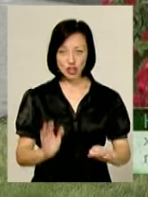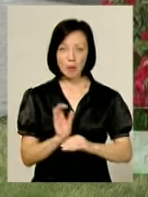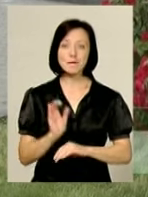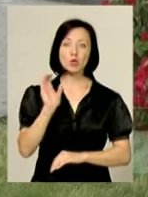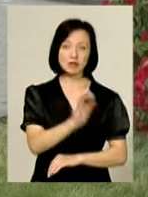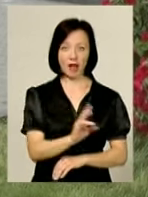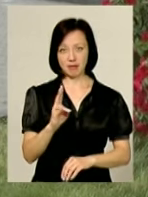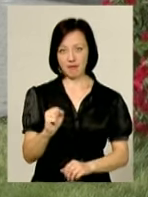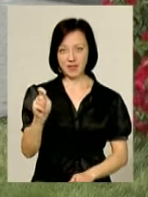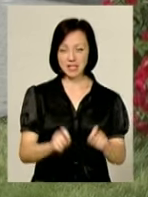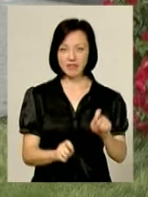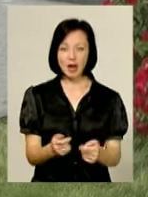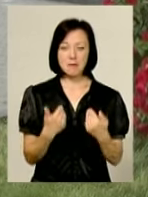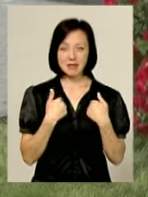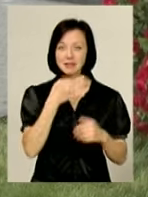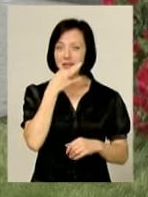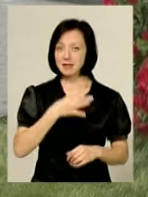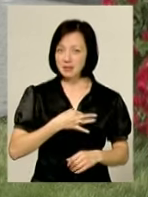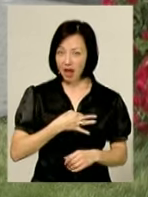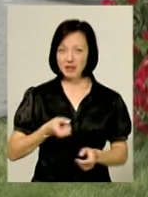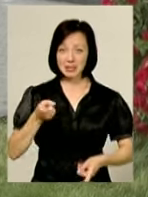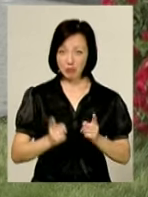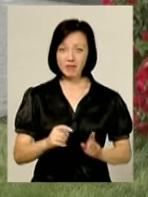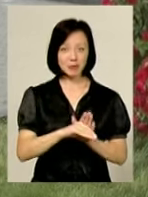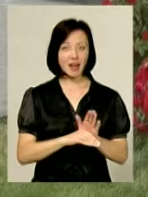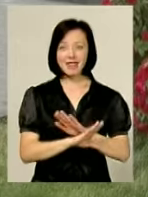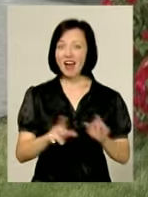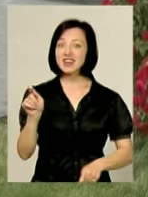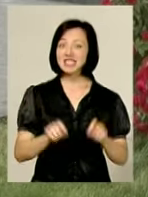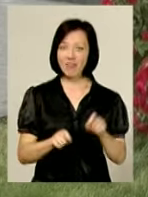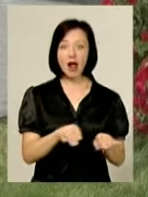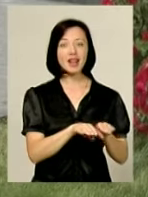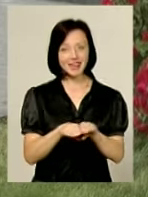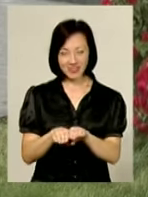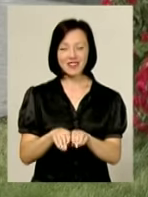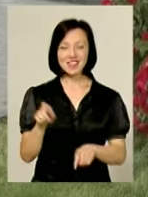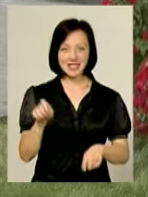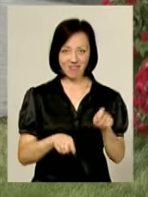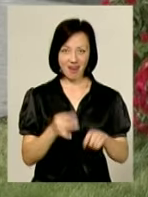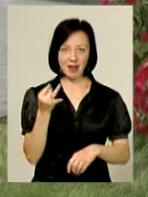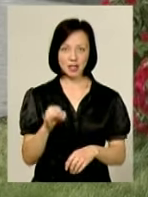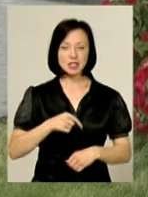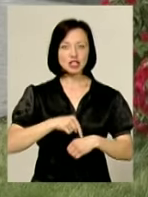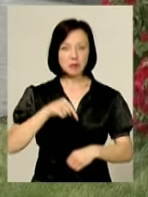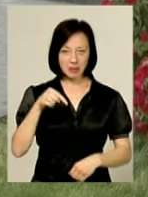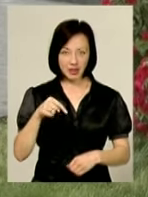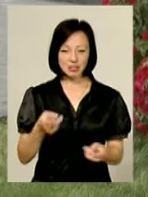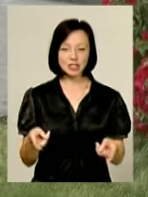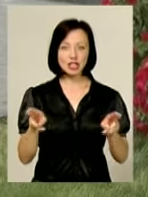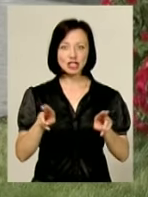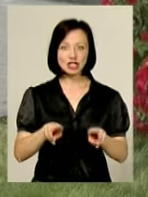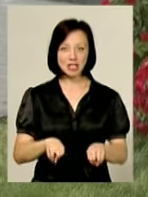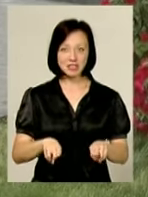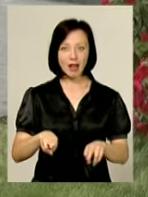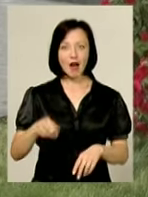послати на фестиваль. І от як мені сказали, насправді передача не фестивальна, але рівень фестивальний. Тобто вона зачепила, вона залишилася